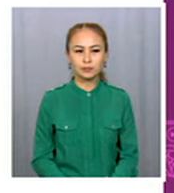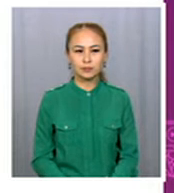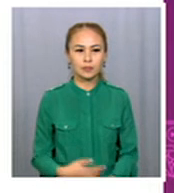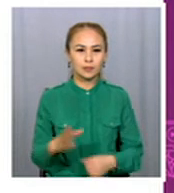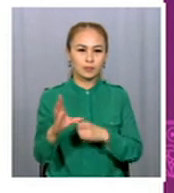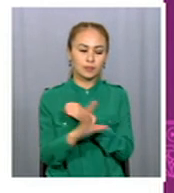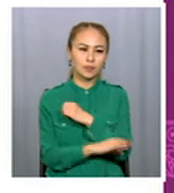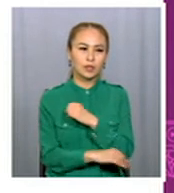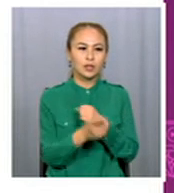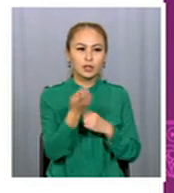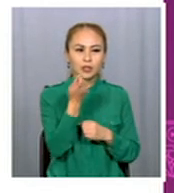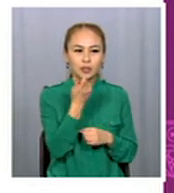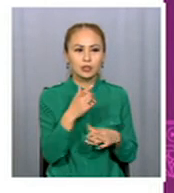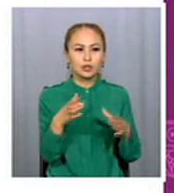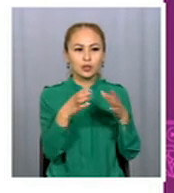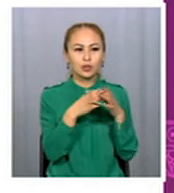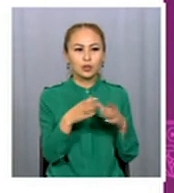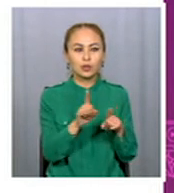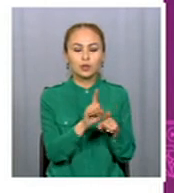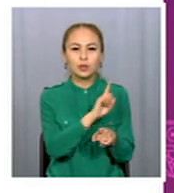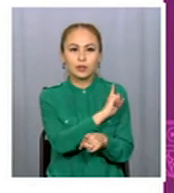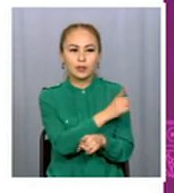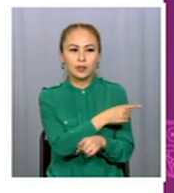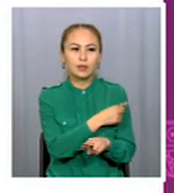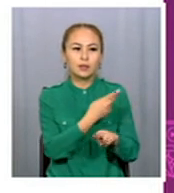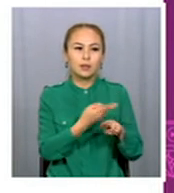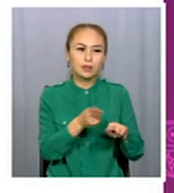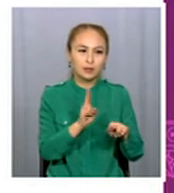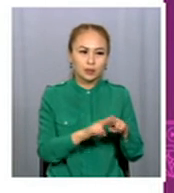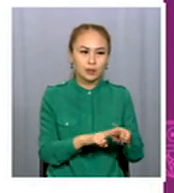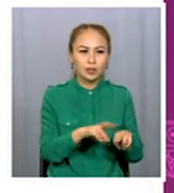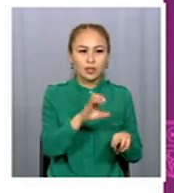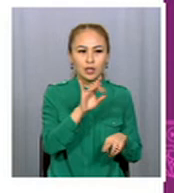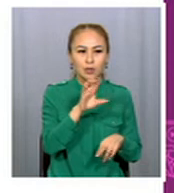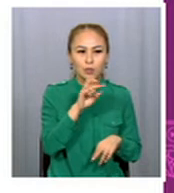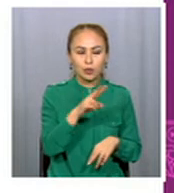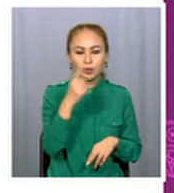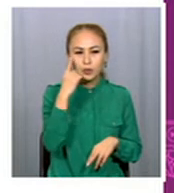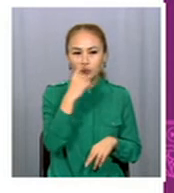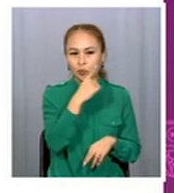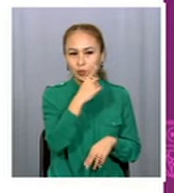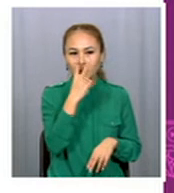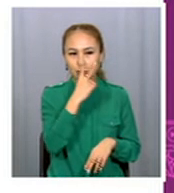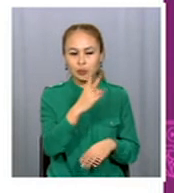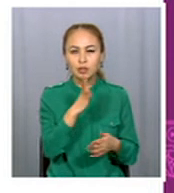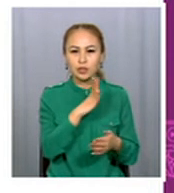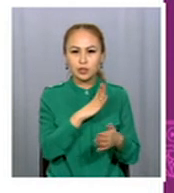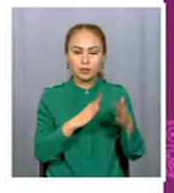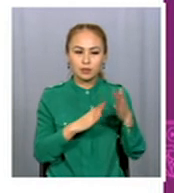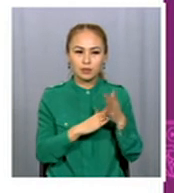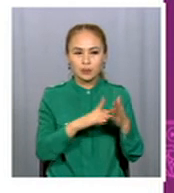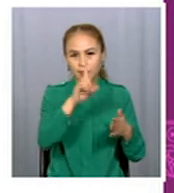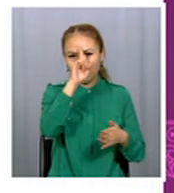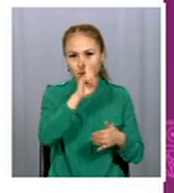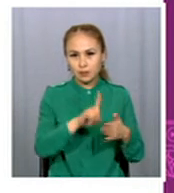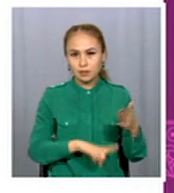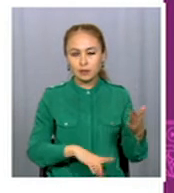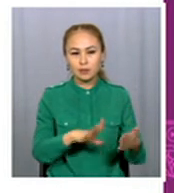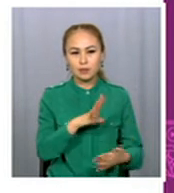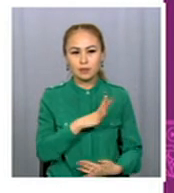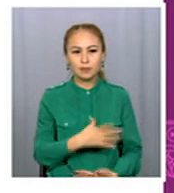Соңғысы, кішкене тетікшенің құдіретке ие екеніне Ерболдың көзі жетті,